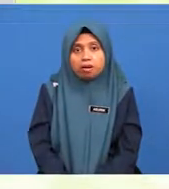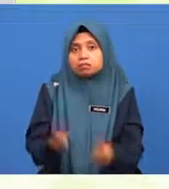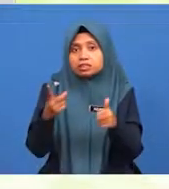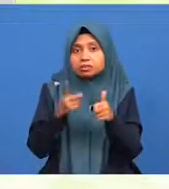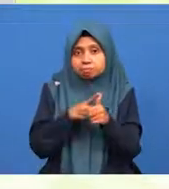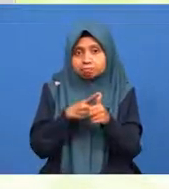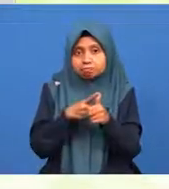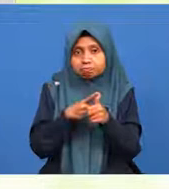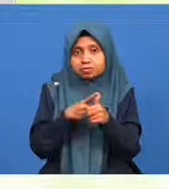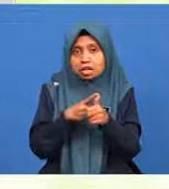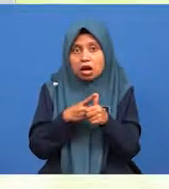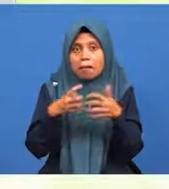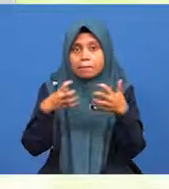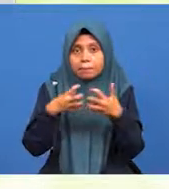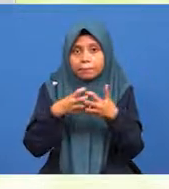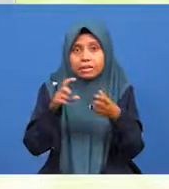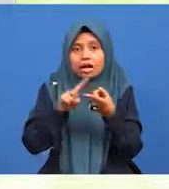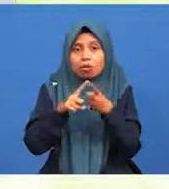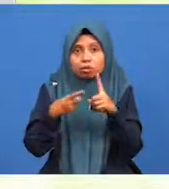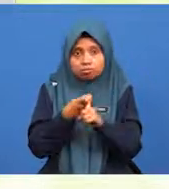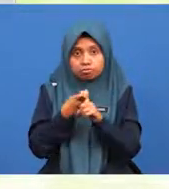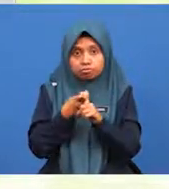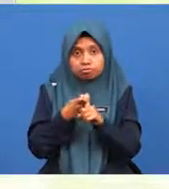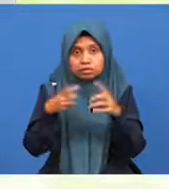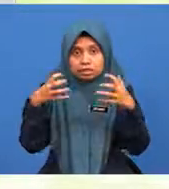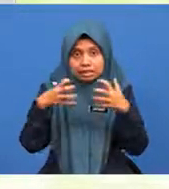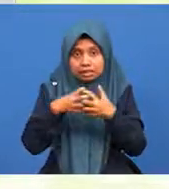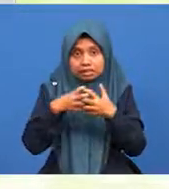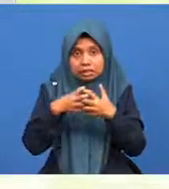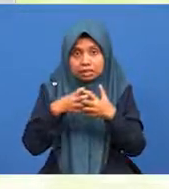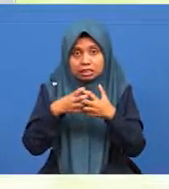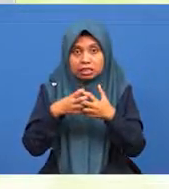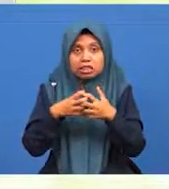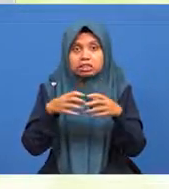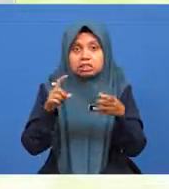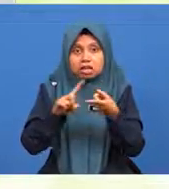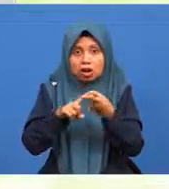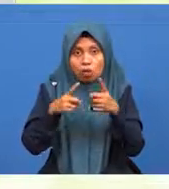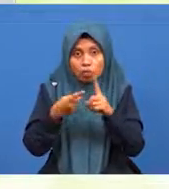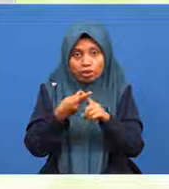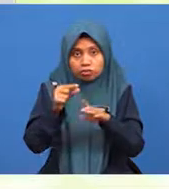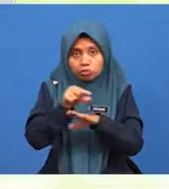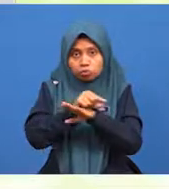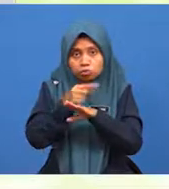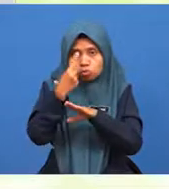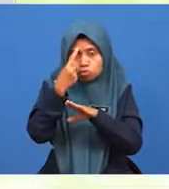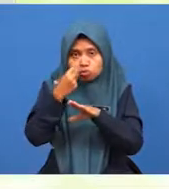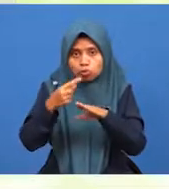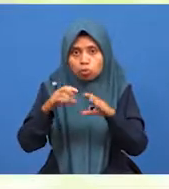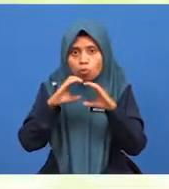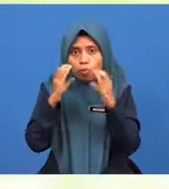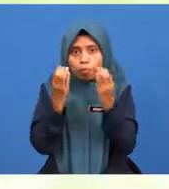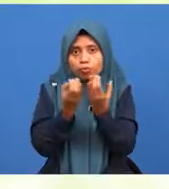Pertama, penjodoh bilangan kawan. Penjodoh bilangan kawan digunakan untuk kumpulan haiwan.